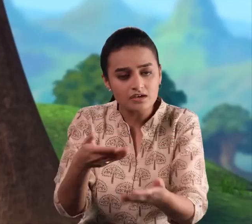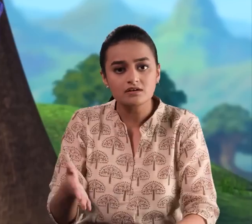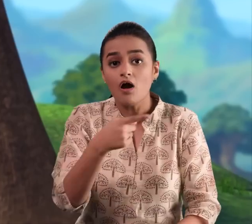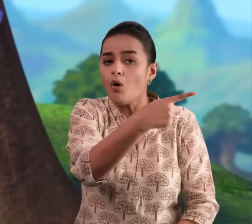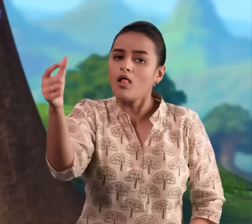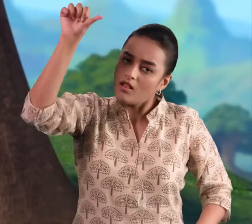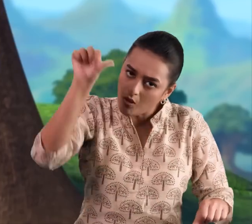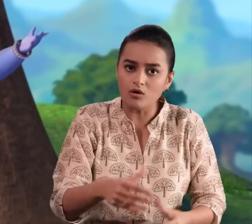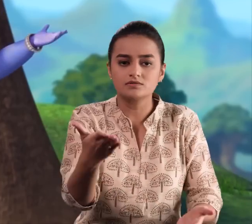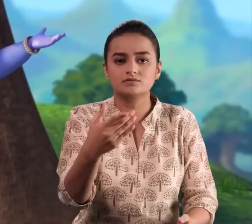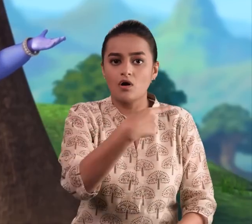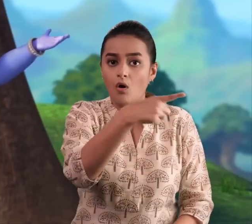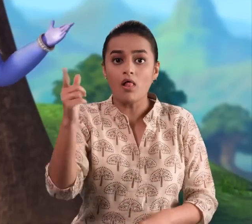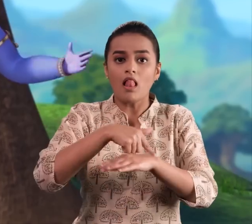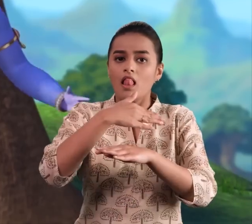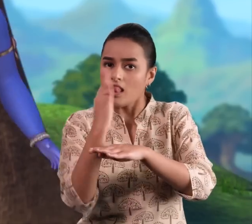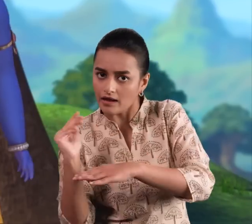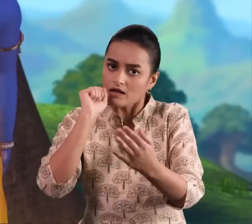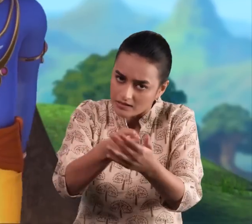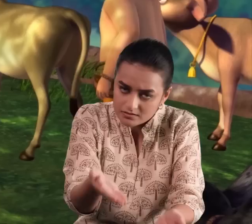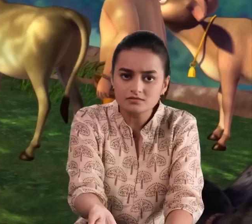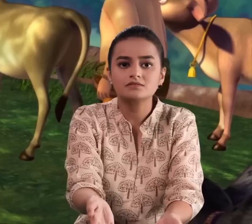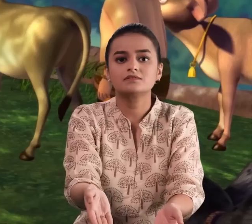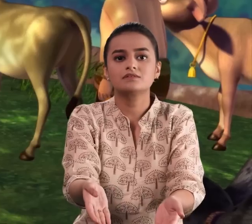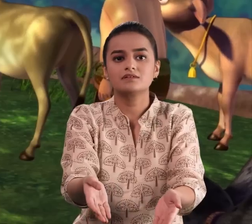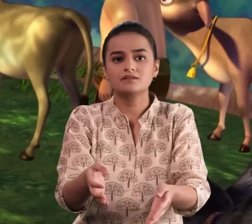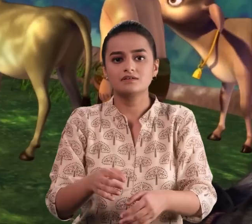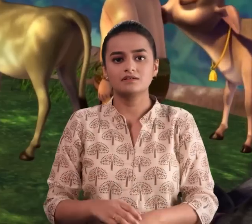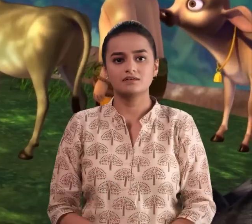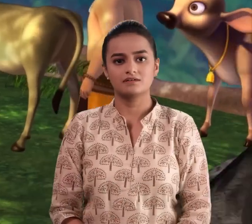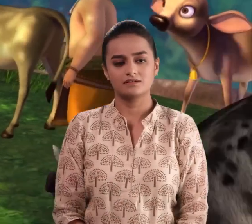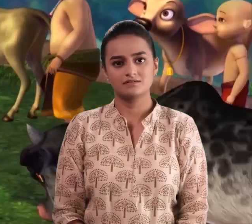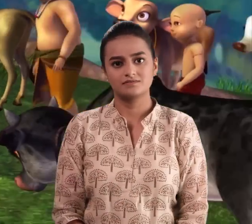कोई भी नहीं जीता, तुम सब यहाँ देर से पहुँचे।